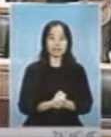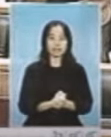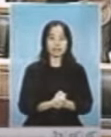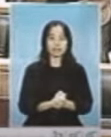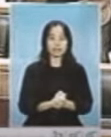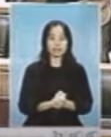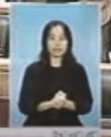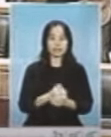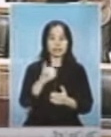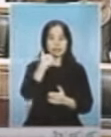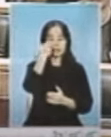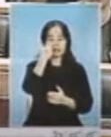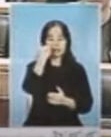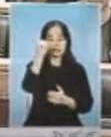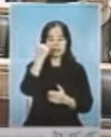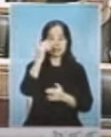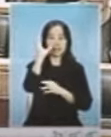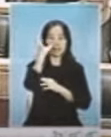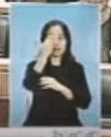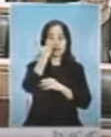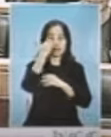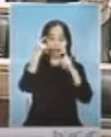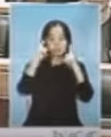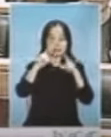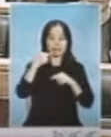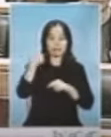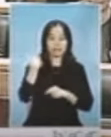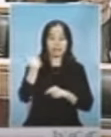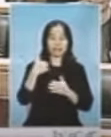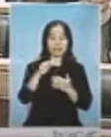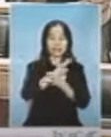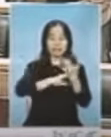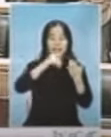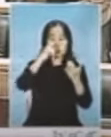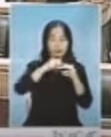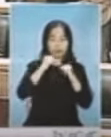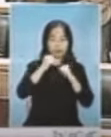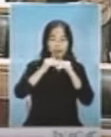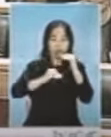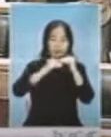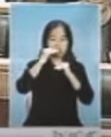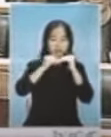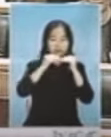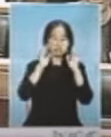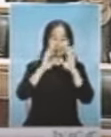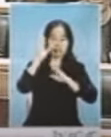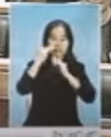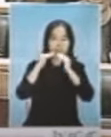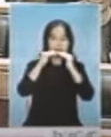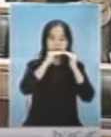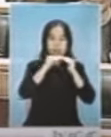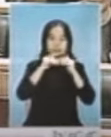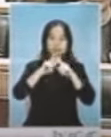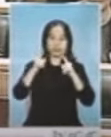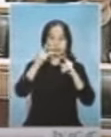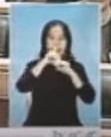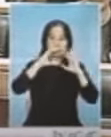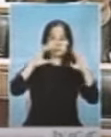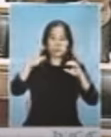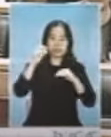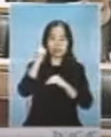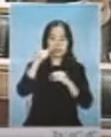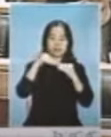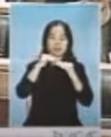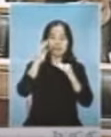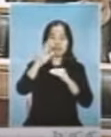อายเขาไปทั้งโลกประเทศชาติกำลังจะเดินไปดีเป็นประชาธิปไตยได้รัฐบาลที่มาจากประชา